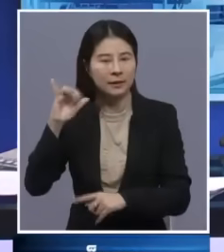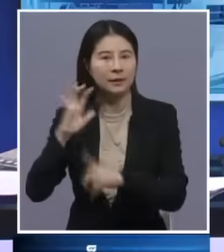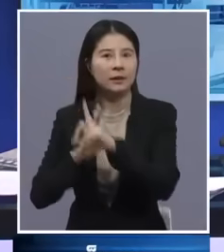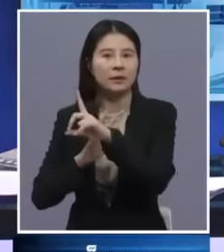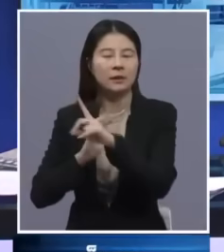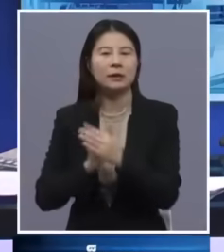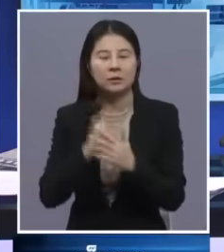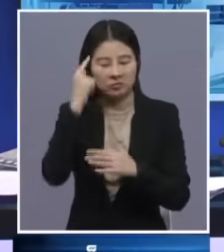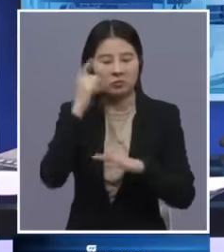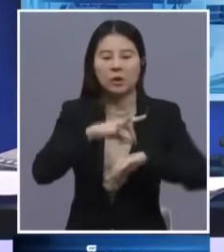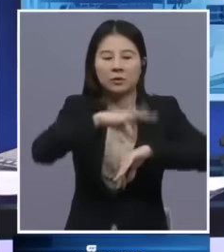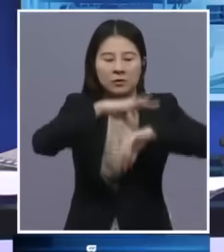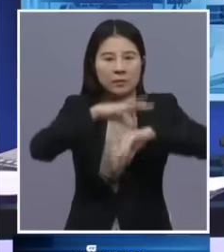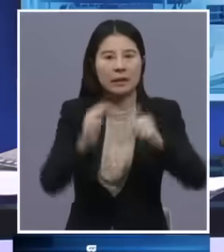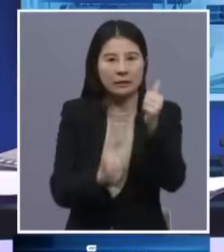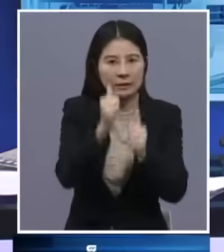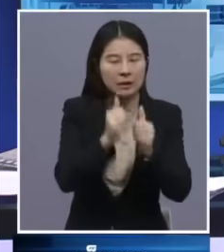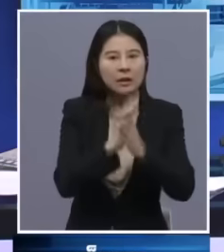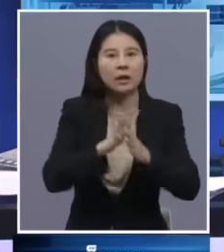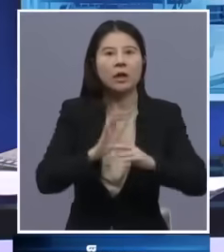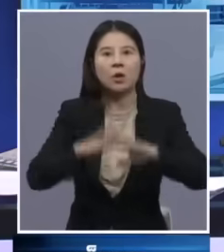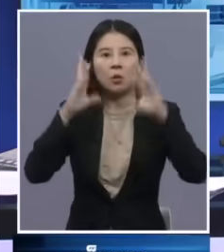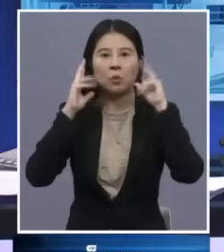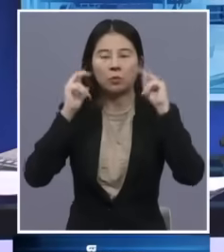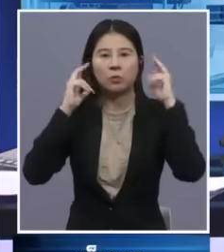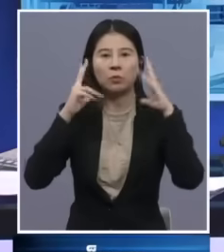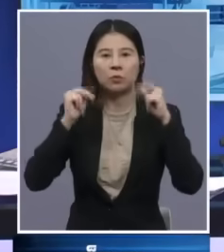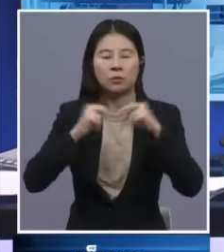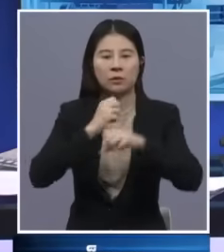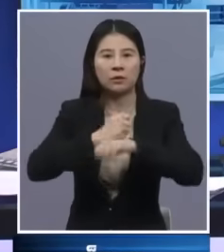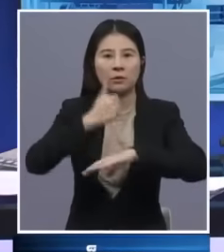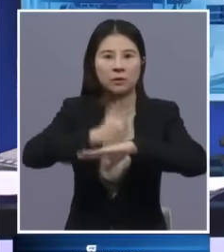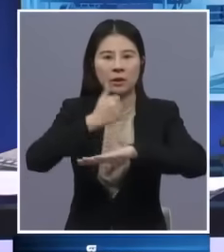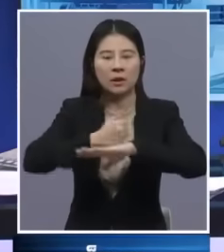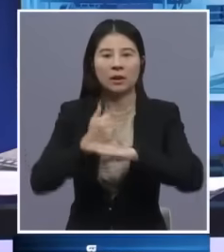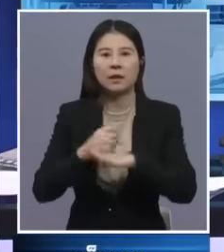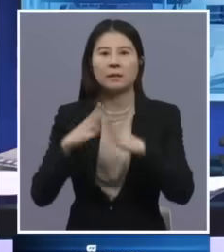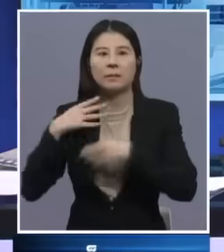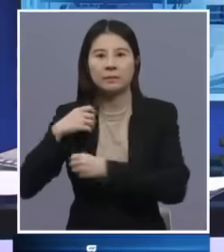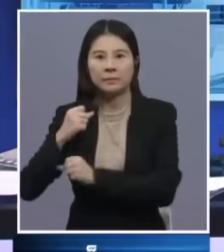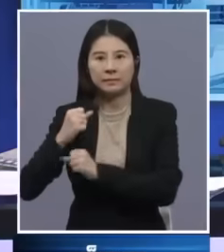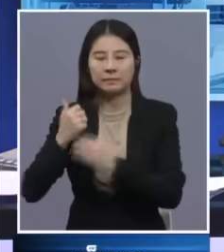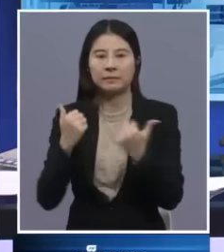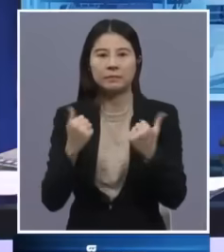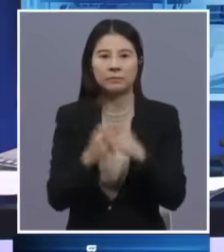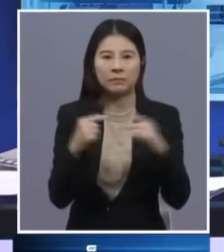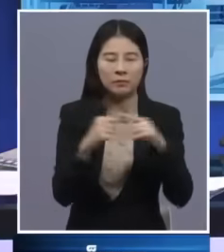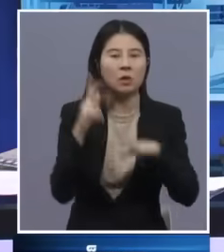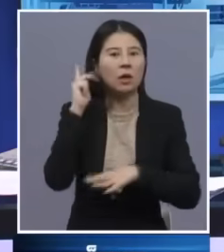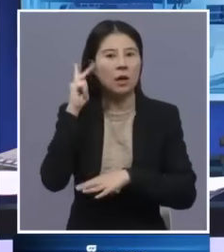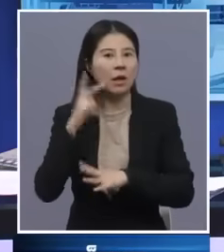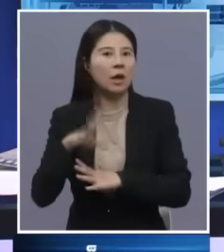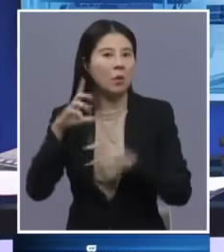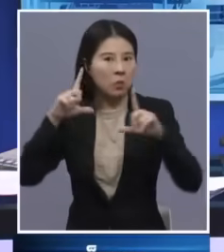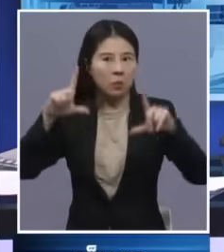ปัตย ์ ล่าสุดมีโพออกมาอีกสำนักหนึ่งก็บอกว่ามาดามเดียเนี่ยก็มาที่หนึ่งเหมือนกัน กระแสแรงแต่ทั้งนี้การเลือกตั้งหัวหน้